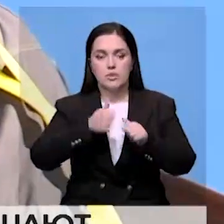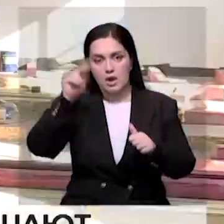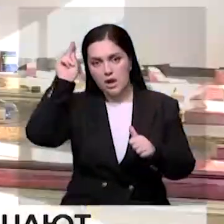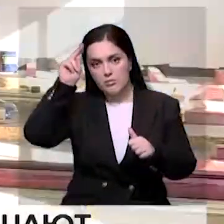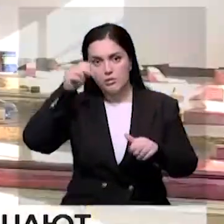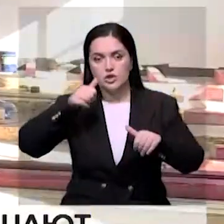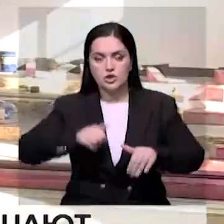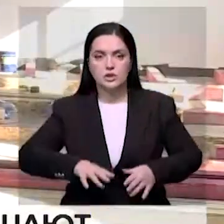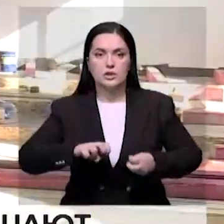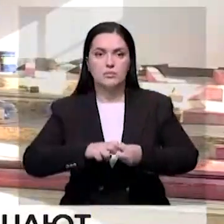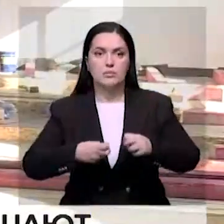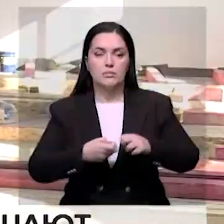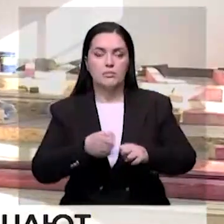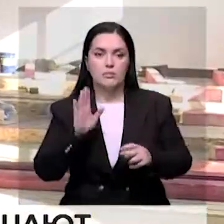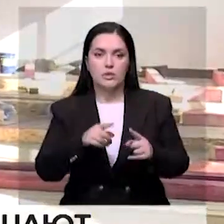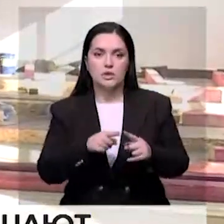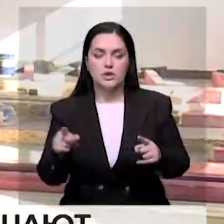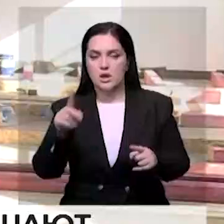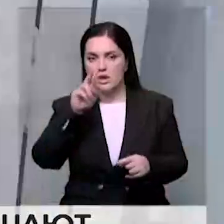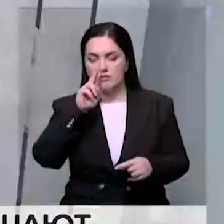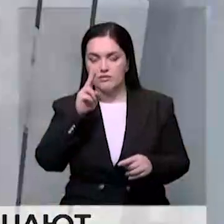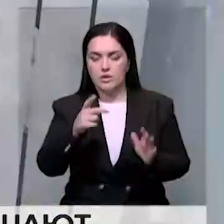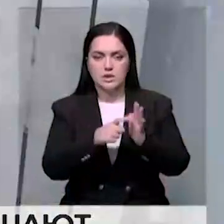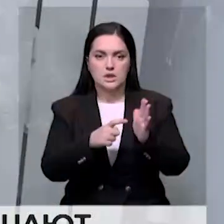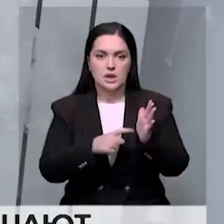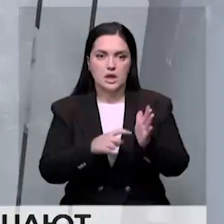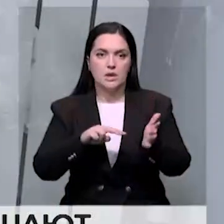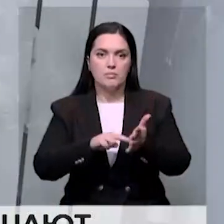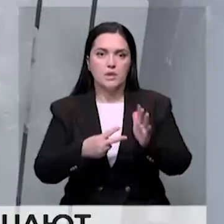Решить проблему в области намерены в течение 2 лет, делится планами